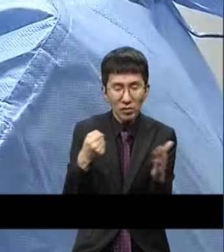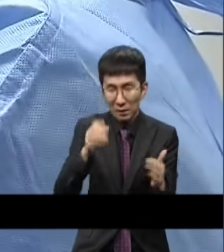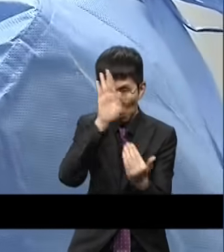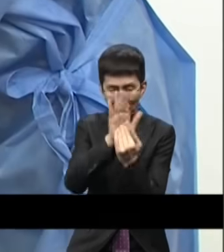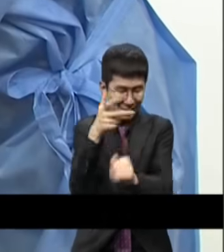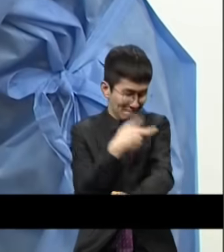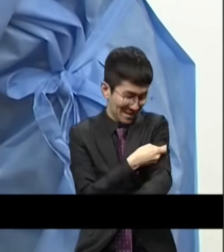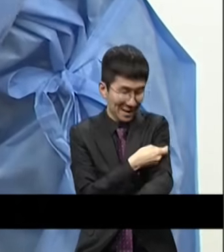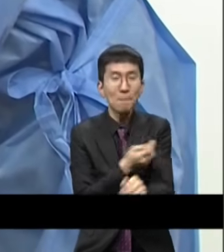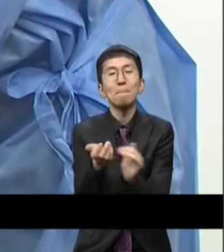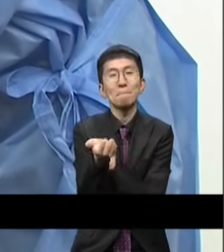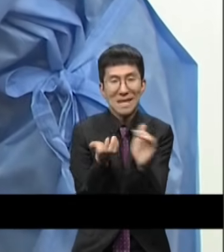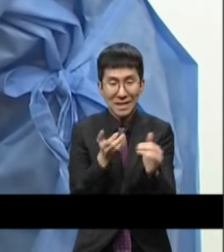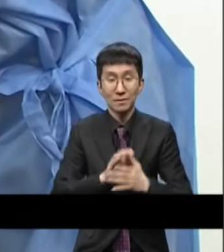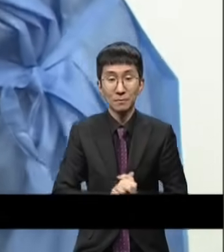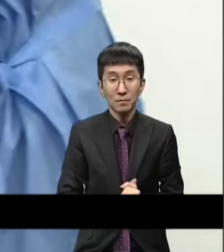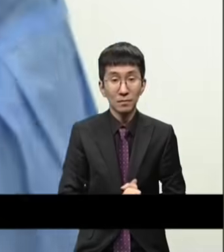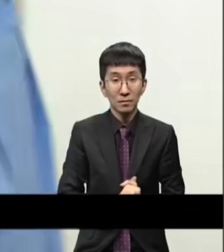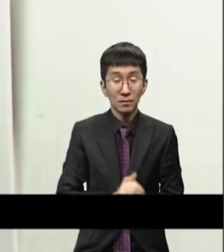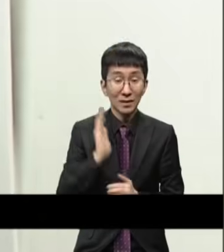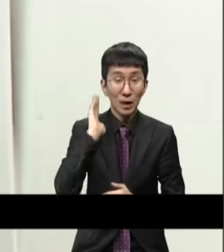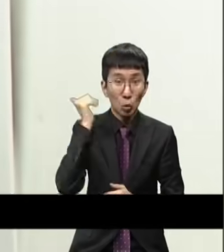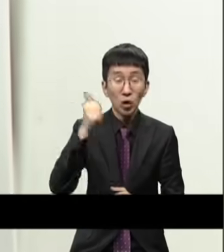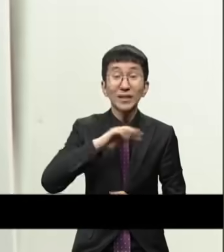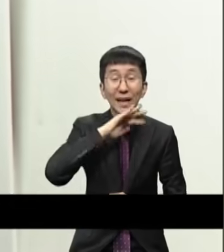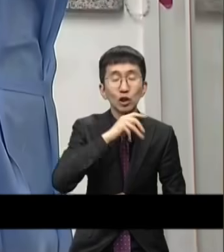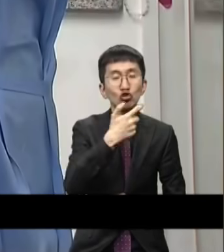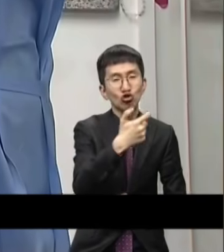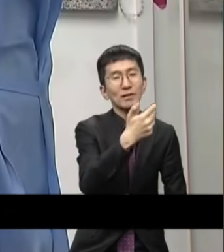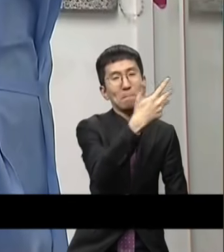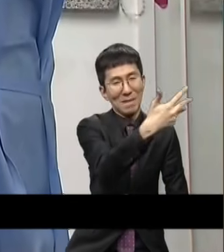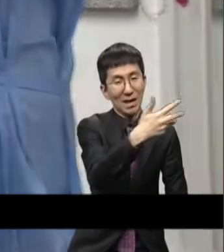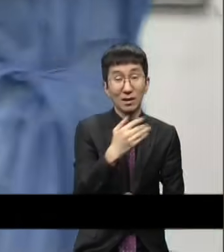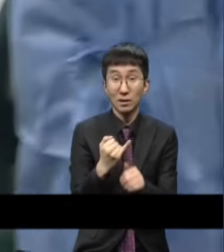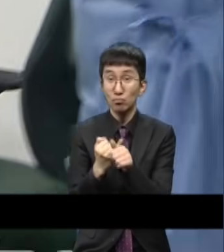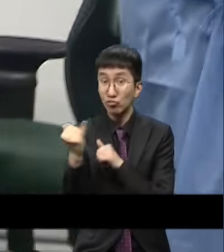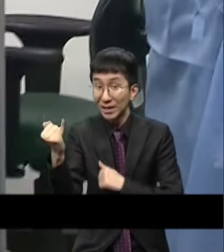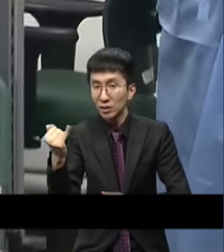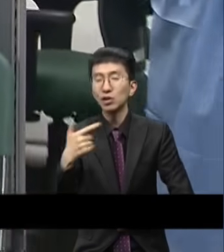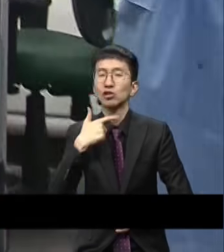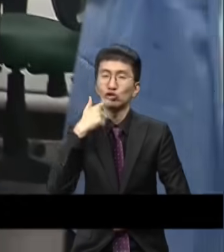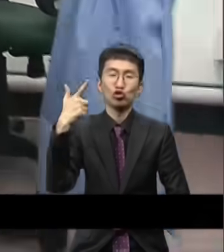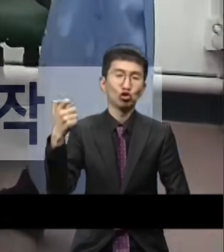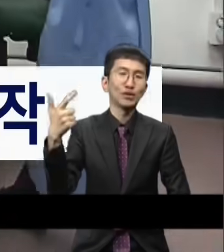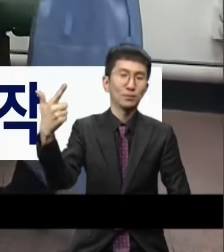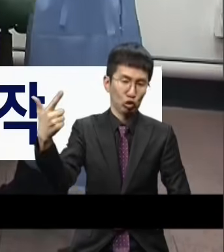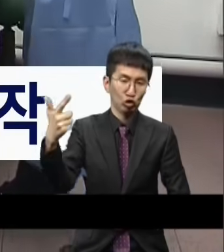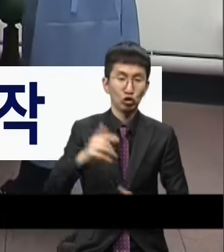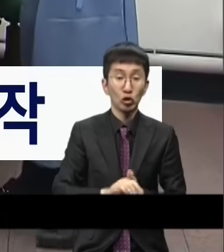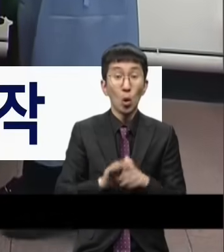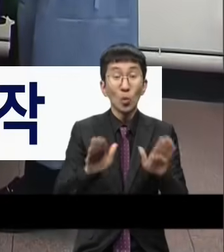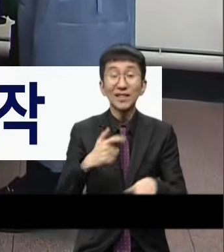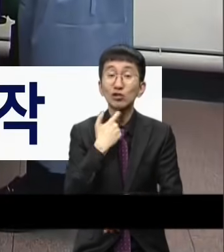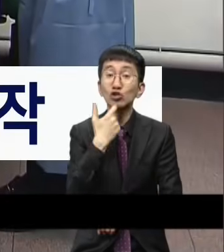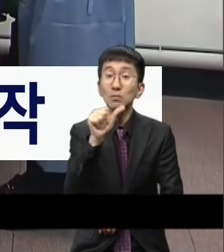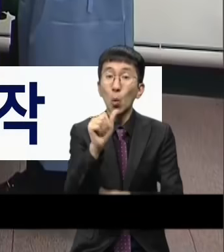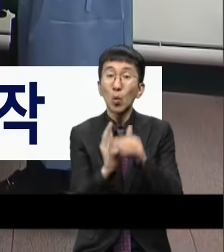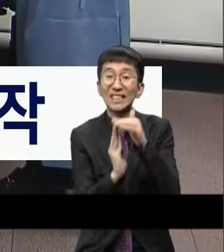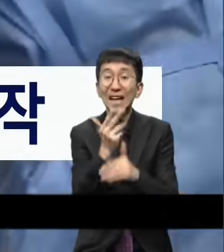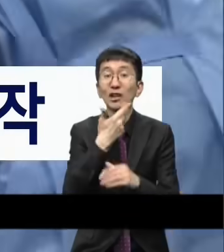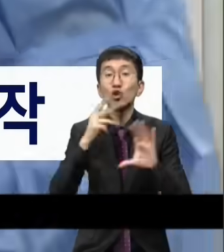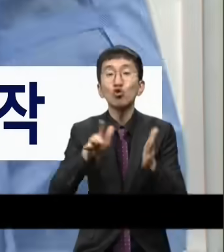겁니다. 문 대통령은 올해 만 68세, 김 여사는 만 66세로 오늘은 65세 이상에